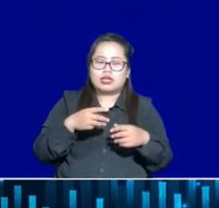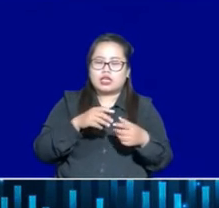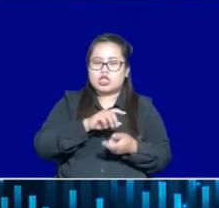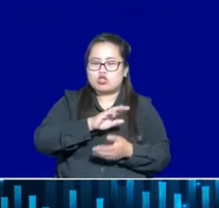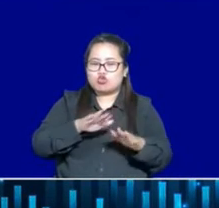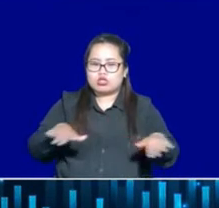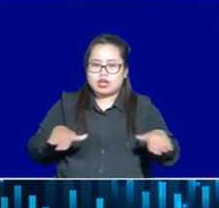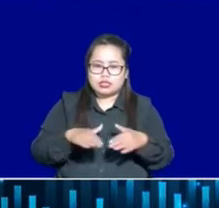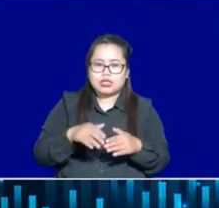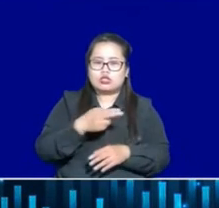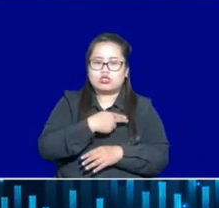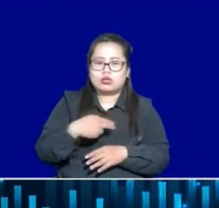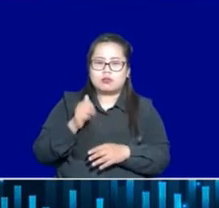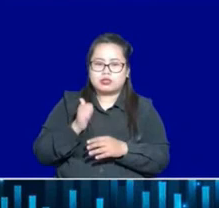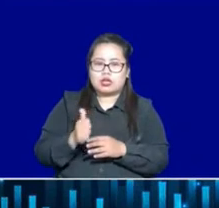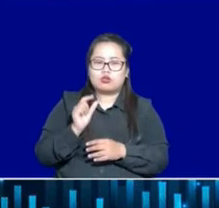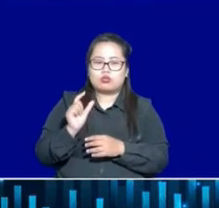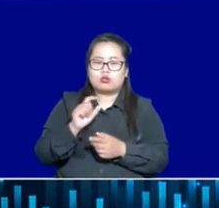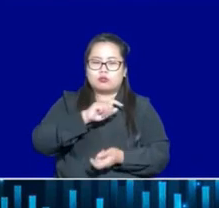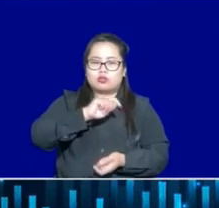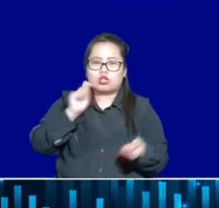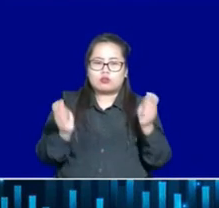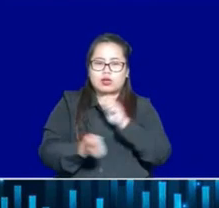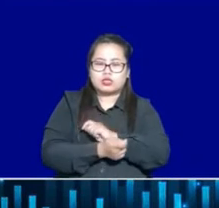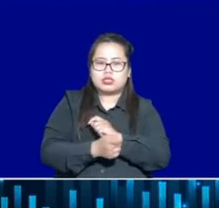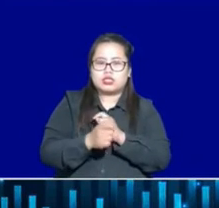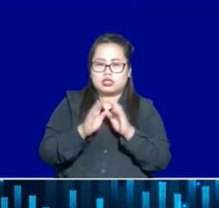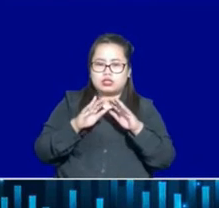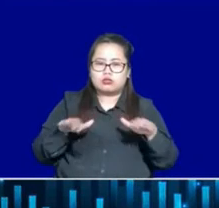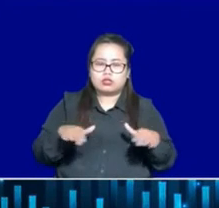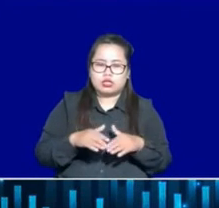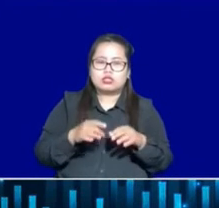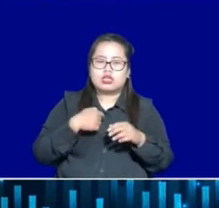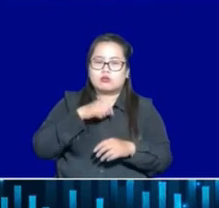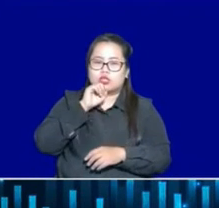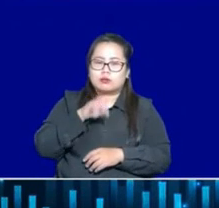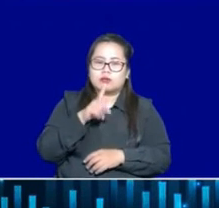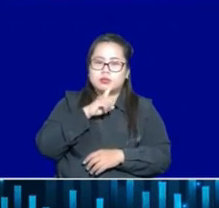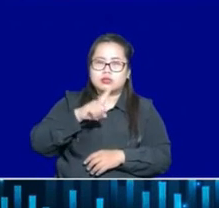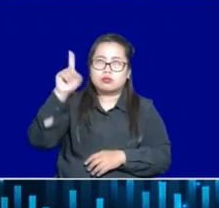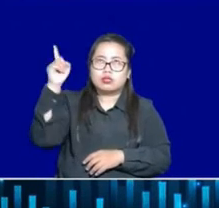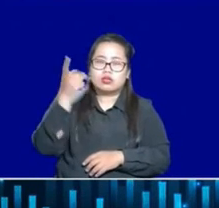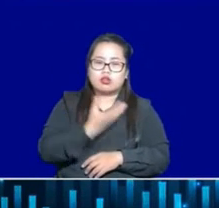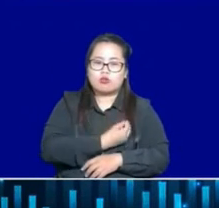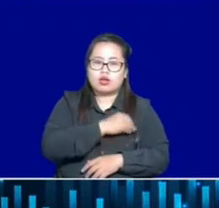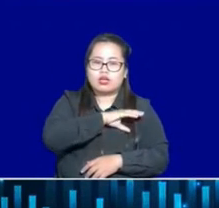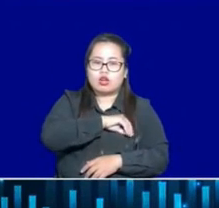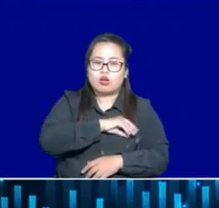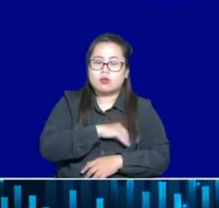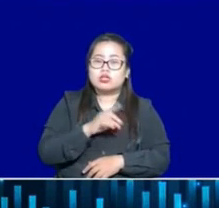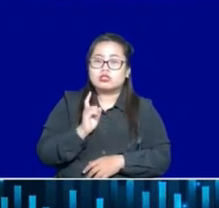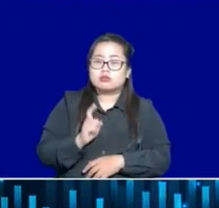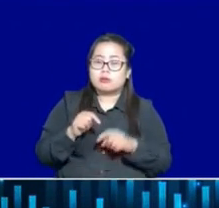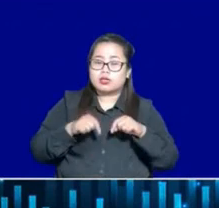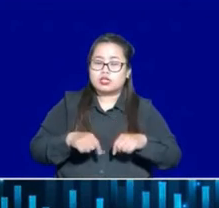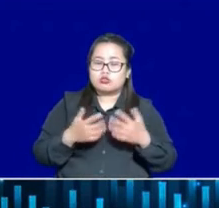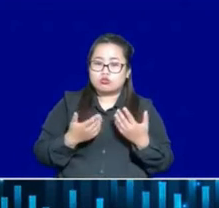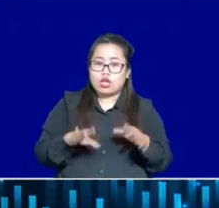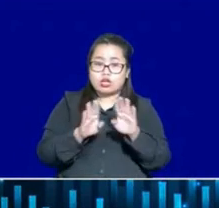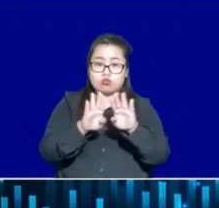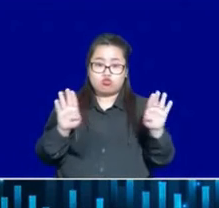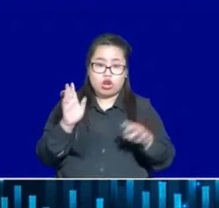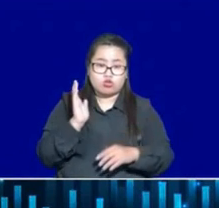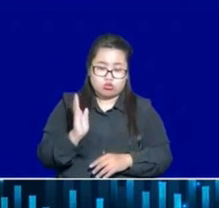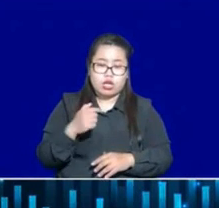rangka transformasi ekonomi. Dan dengan mengucapkan bismillahirrahmanirrahim, dan karena ini tadi sudah juga dibuka,